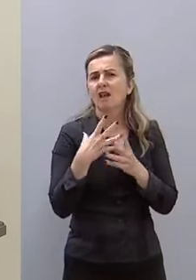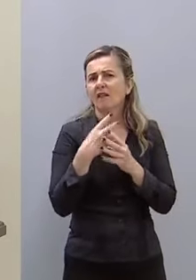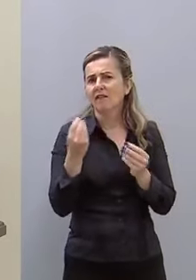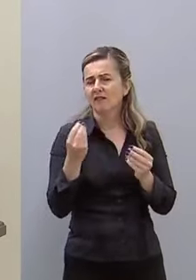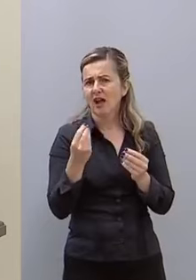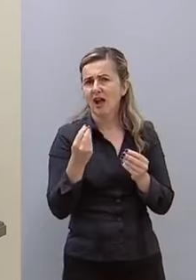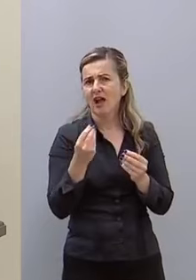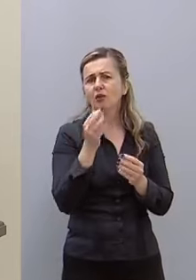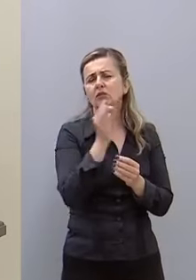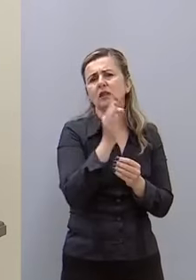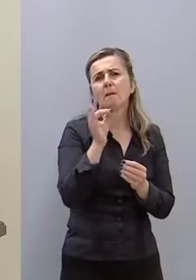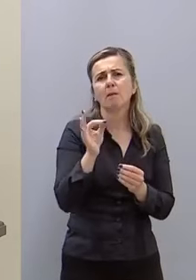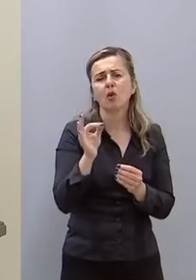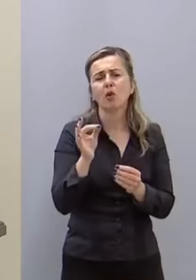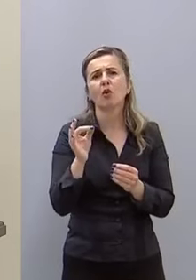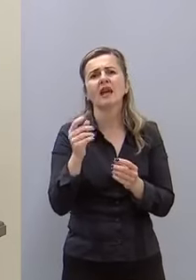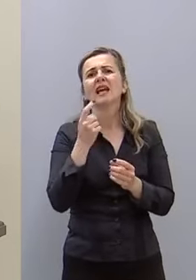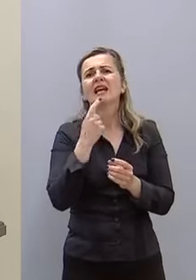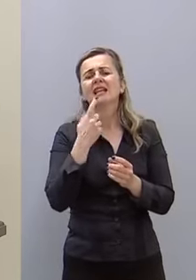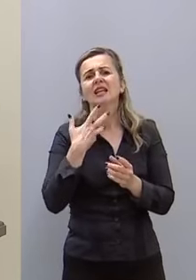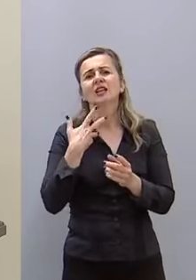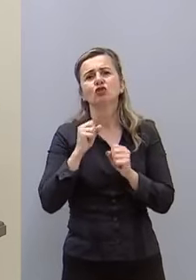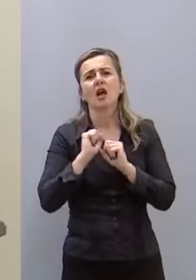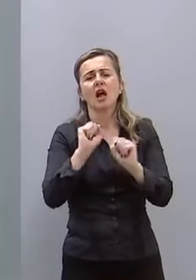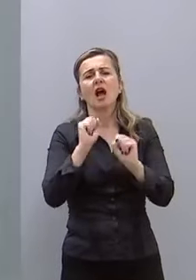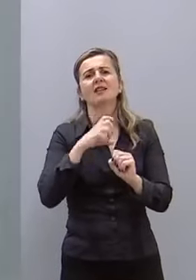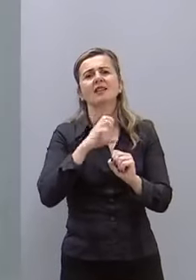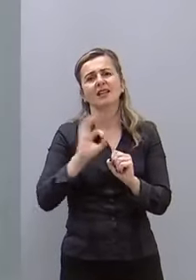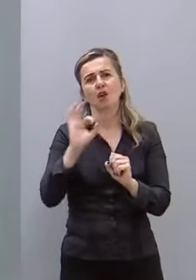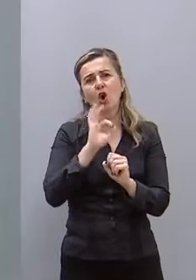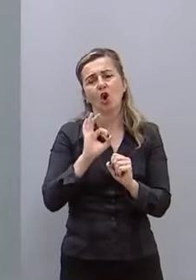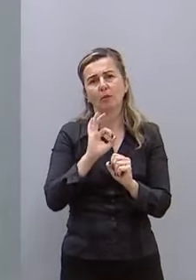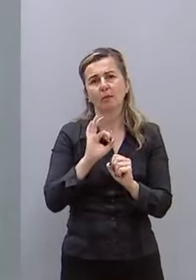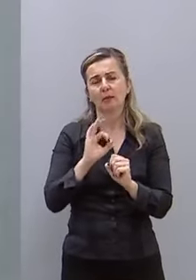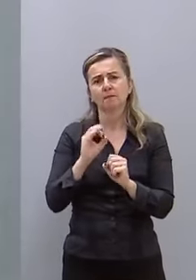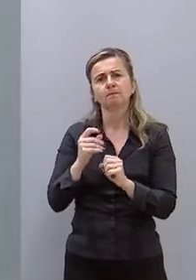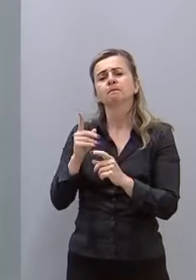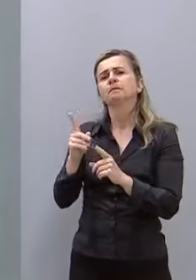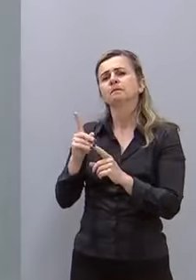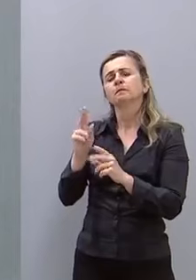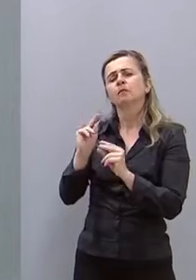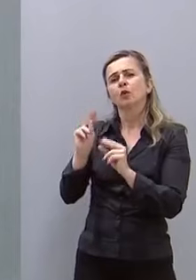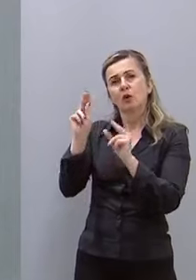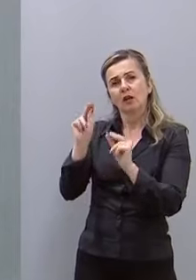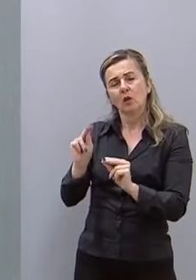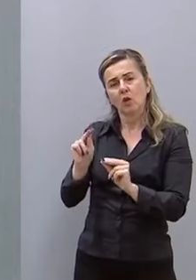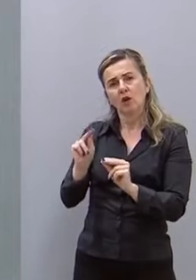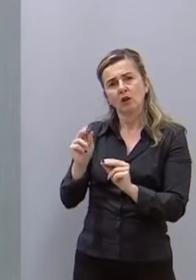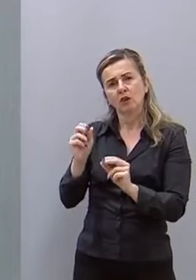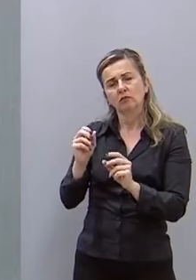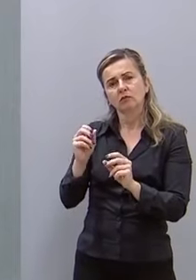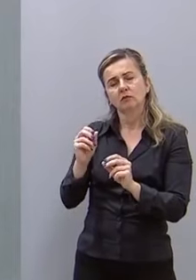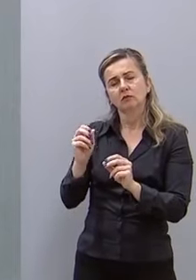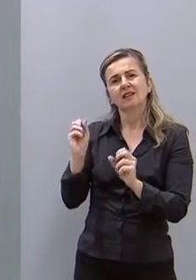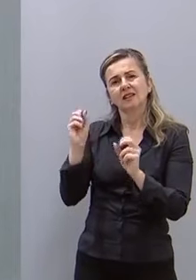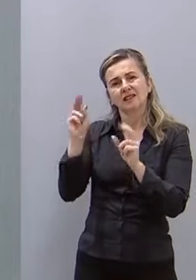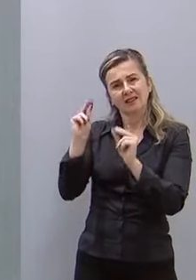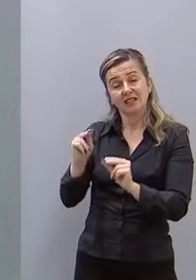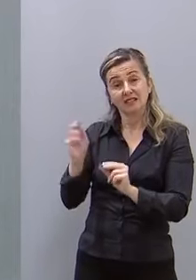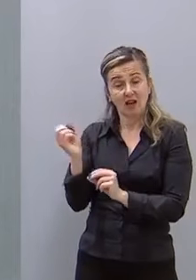da noi si può chiede un collega per quanto riguarda i test rapidi sappiamo che possono